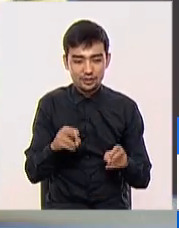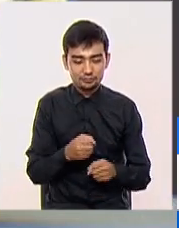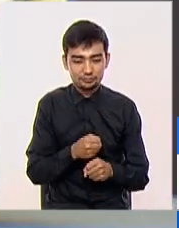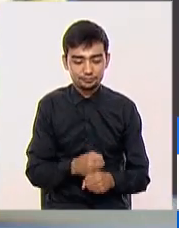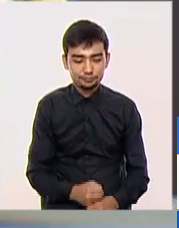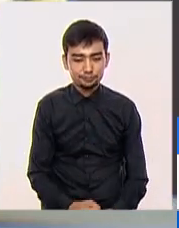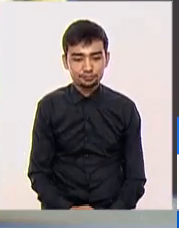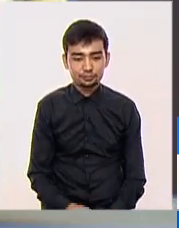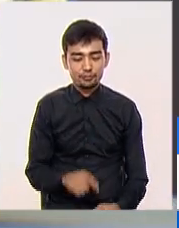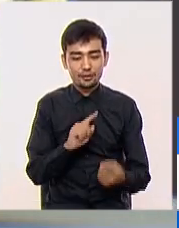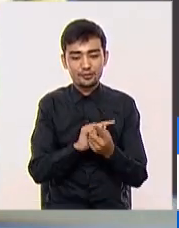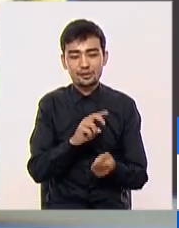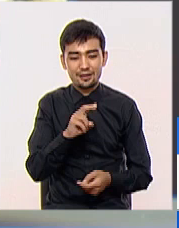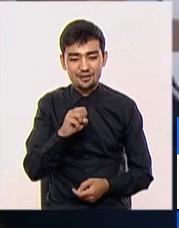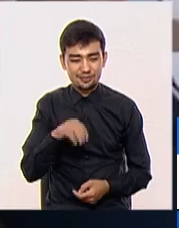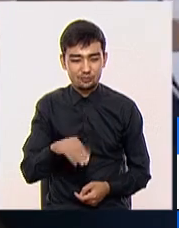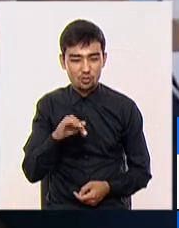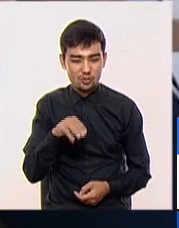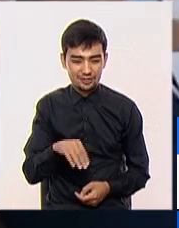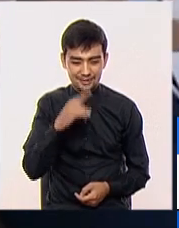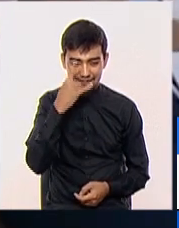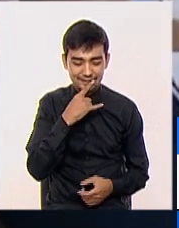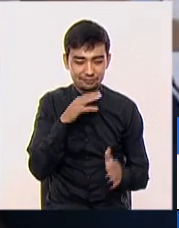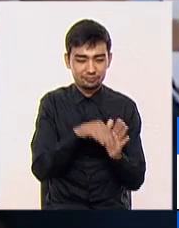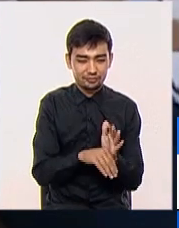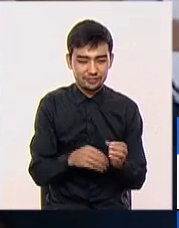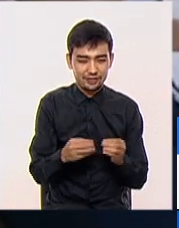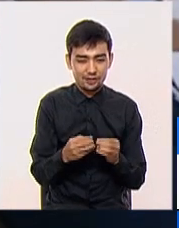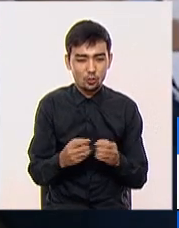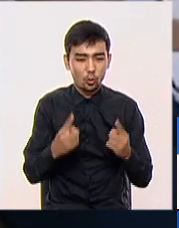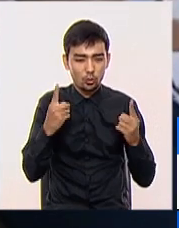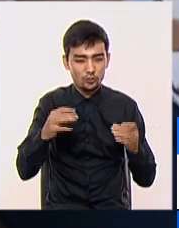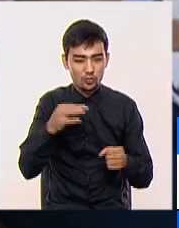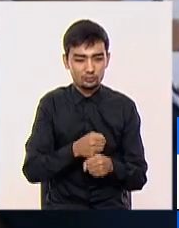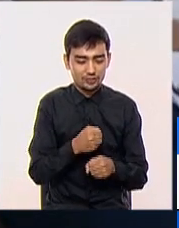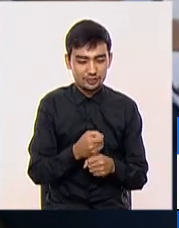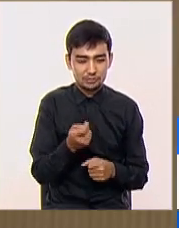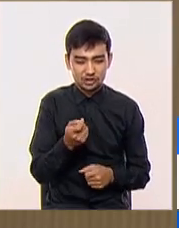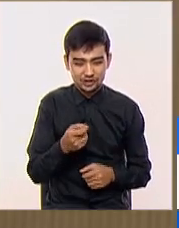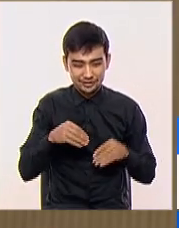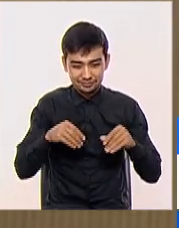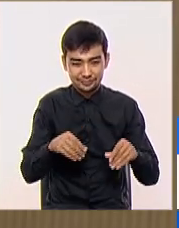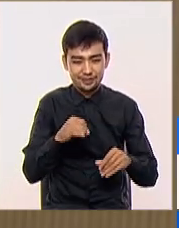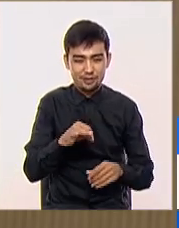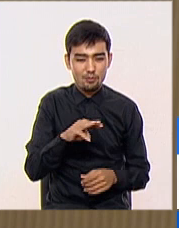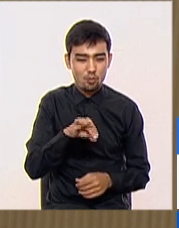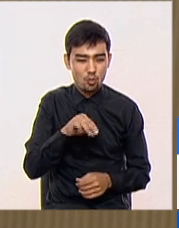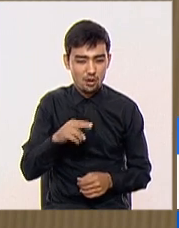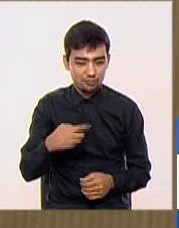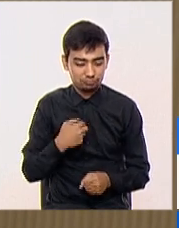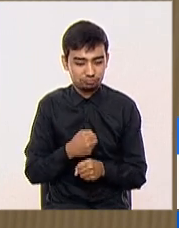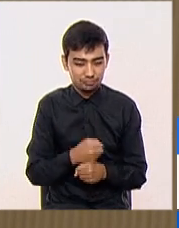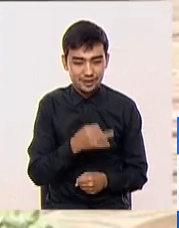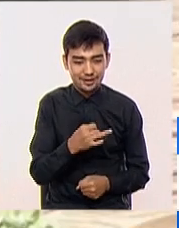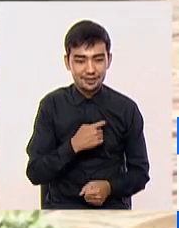На встрече Касым-Жомарт Токаев отметил, что Казахстан входит в десятку крупнейших производителей пшеницы и муки. В связи с этим наша страна может